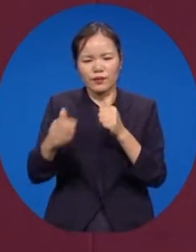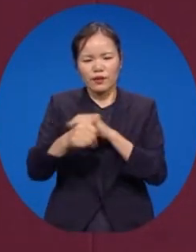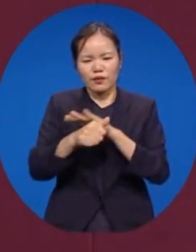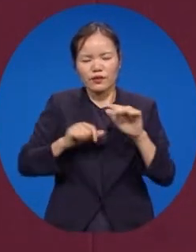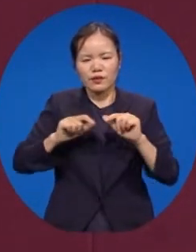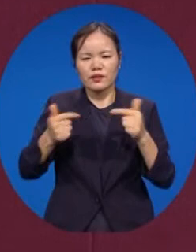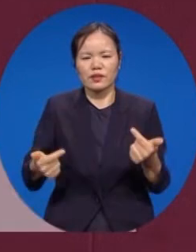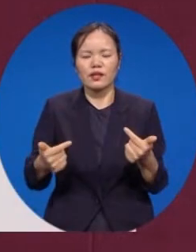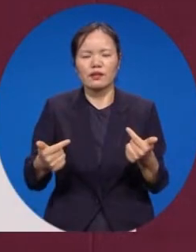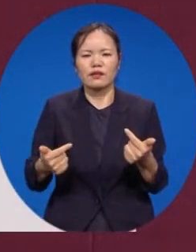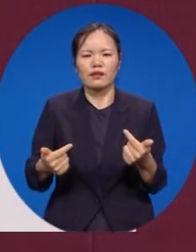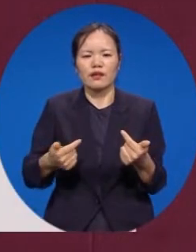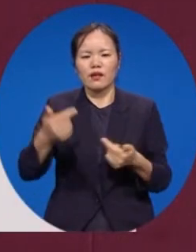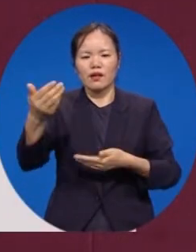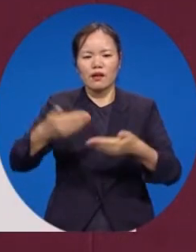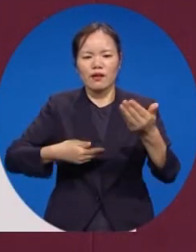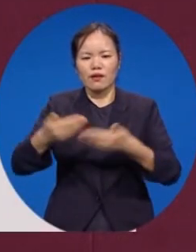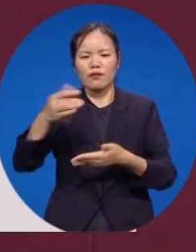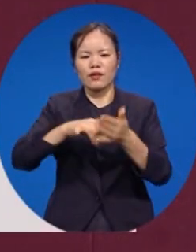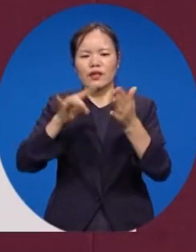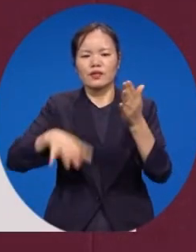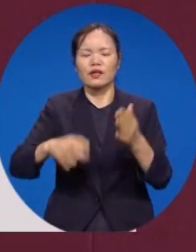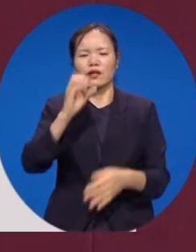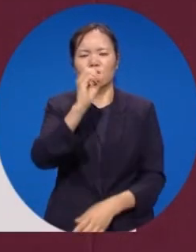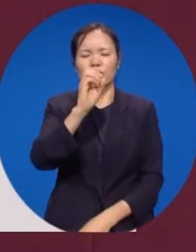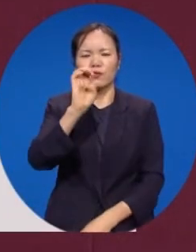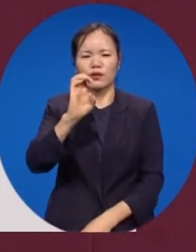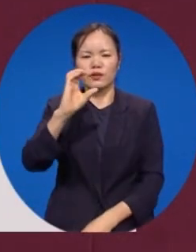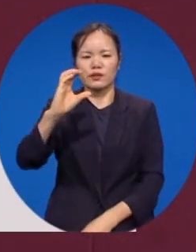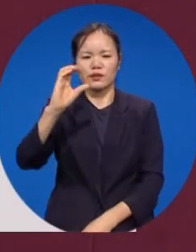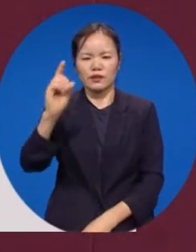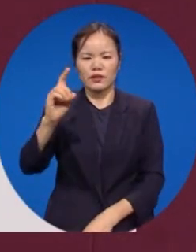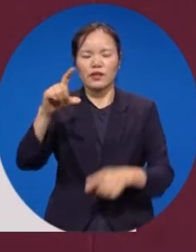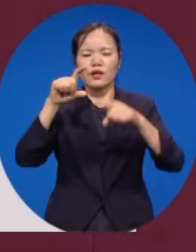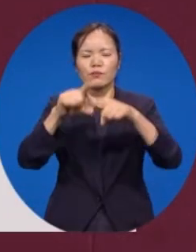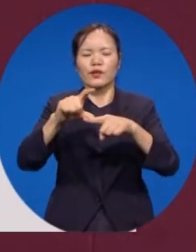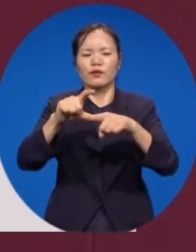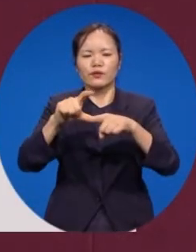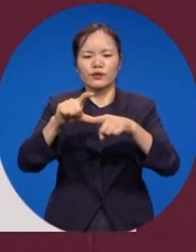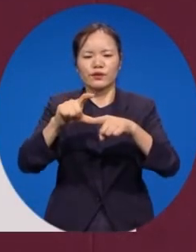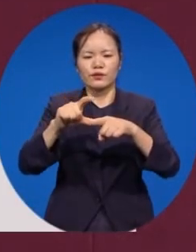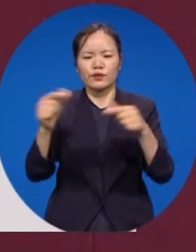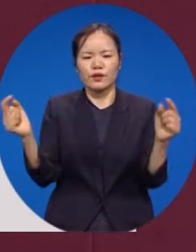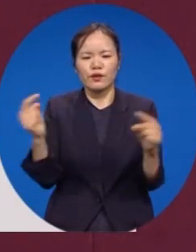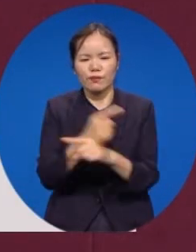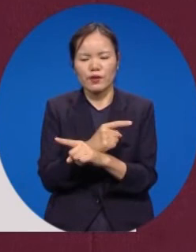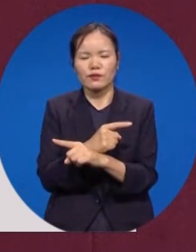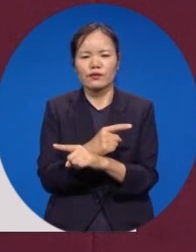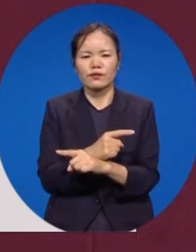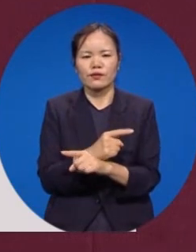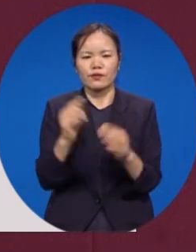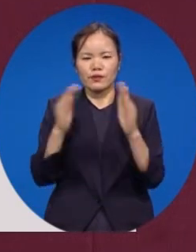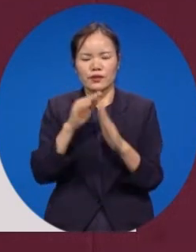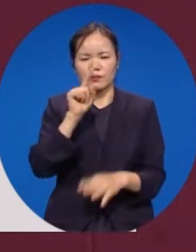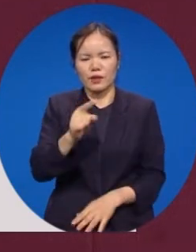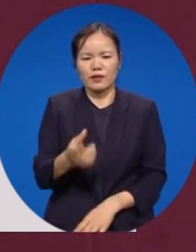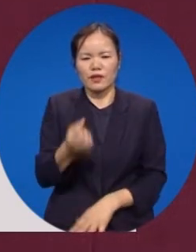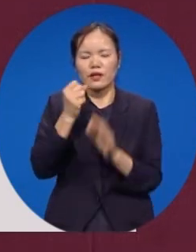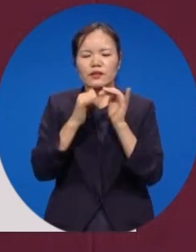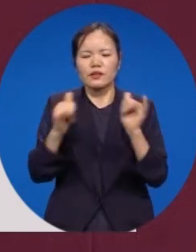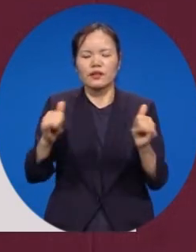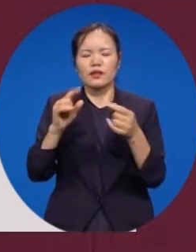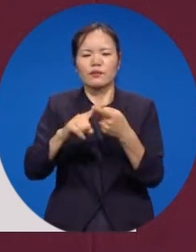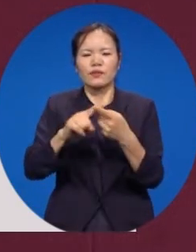않도록 거래세를 OECD 평균 수준으로 조정하고 1주택자에 대한